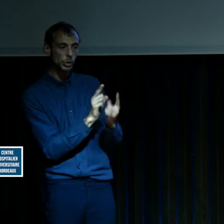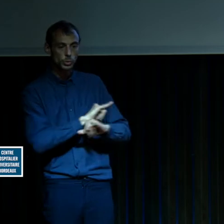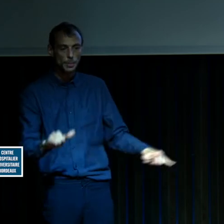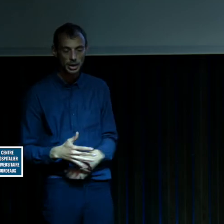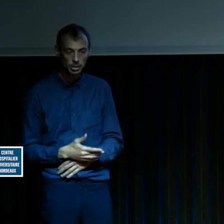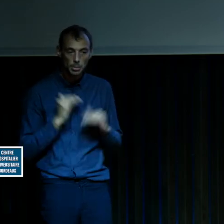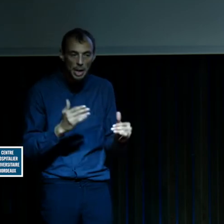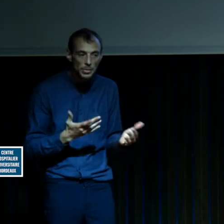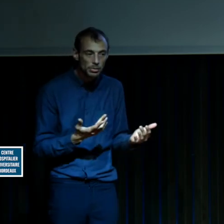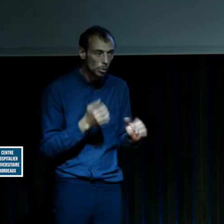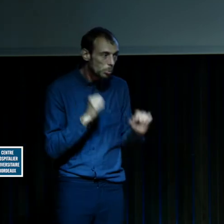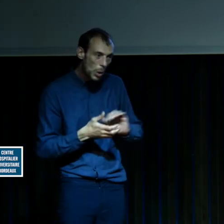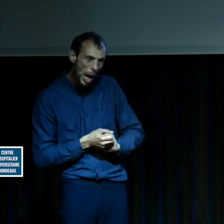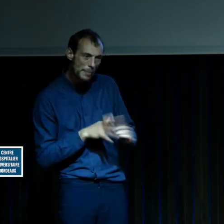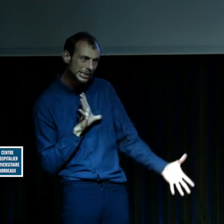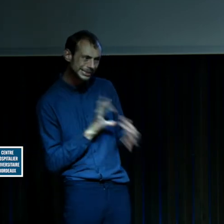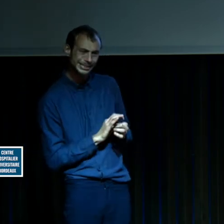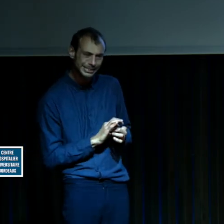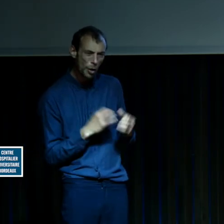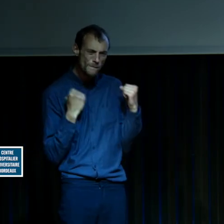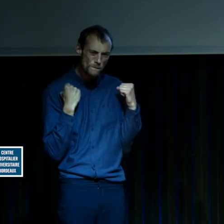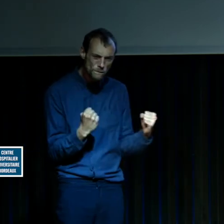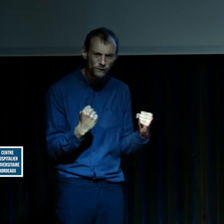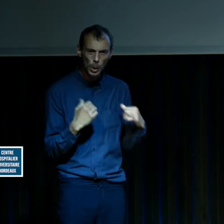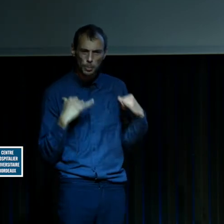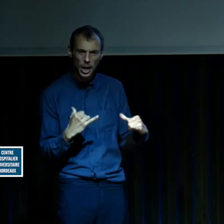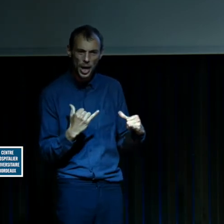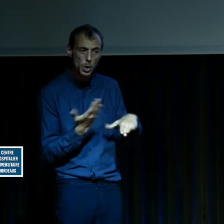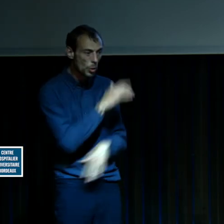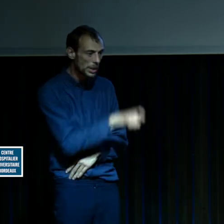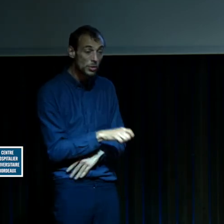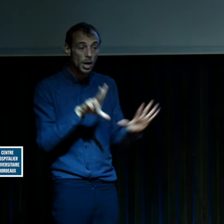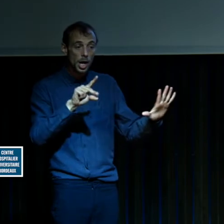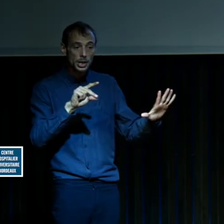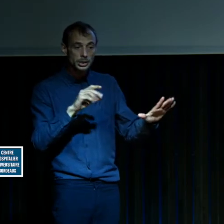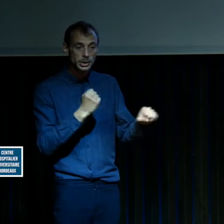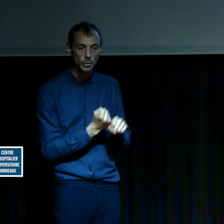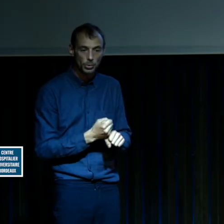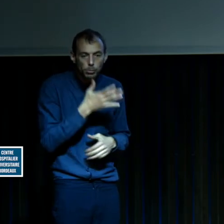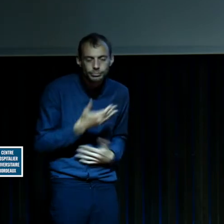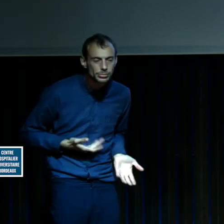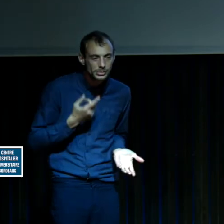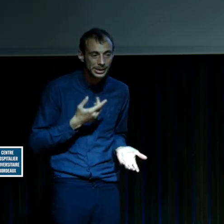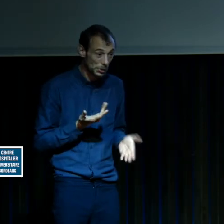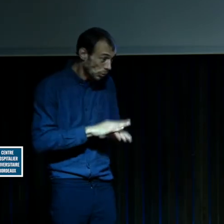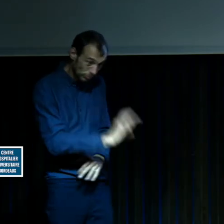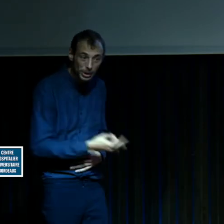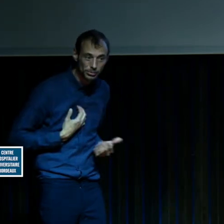a 80 ans. Si c'est possible. Et finalement, j'ai eu du bol dans cette expérience de vie.